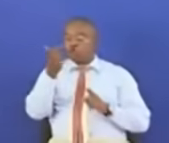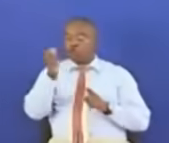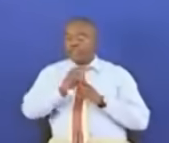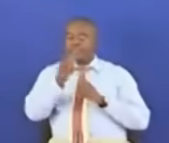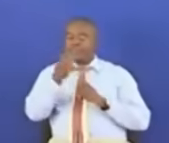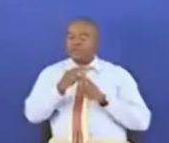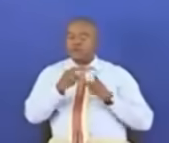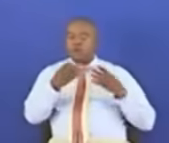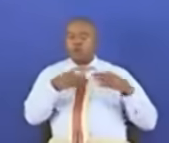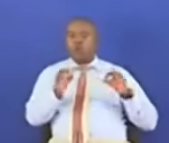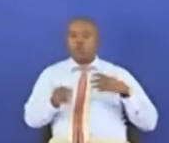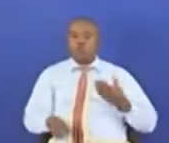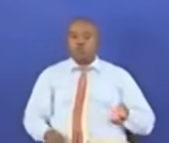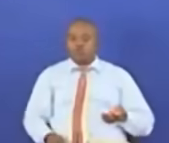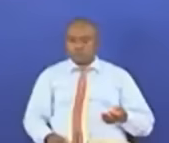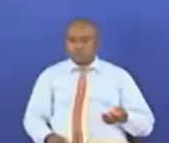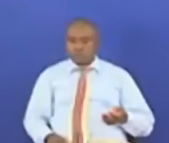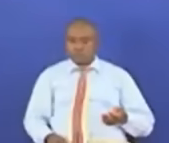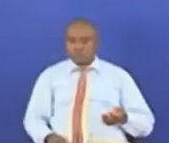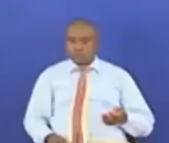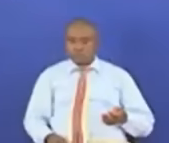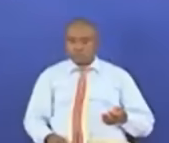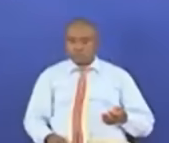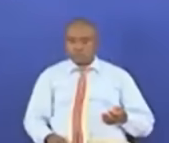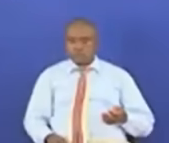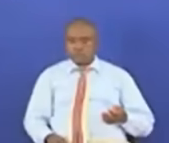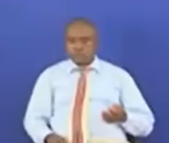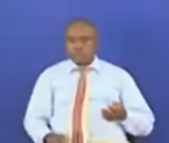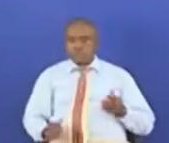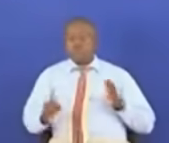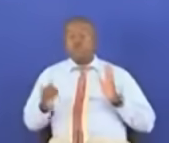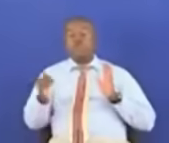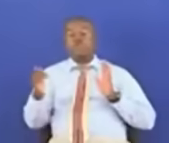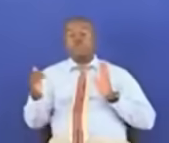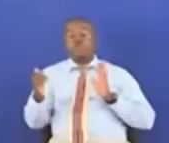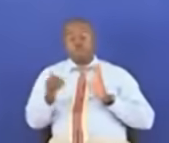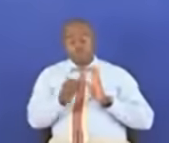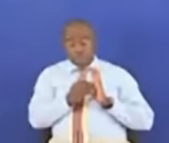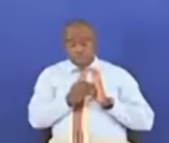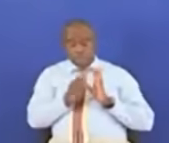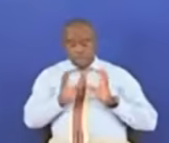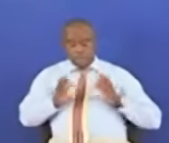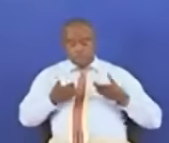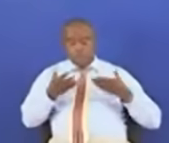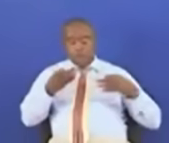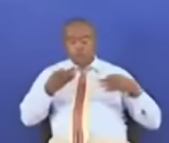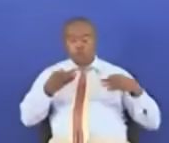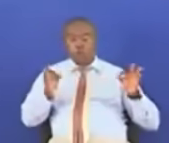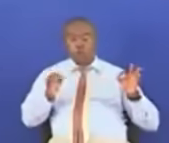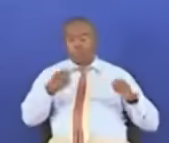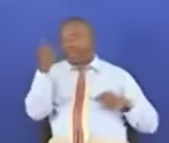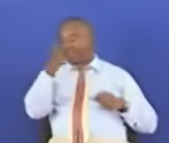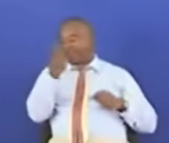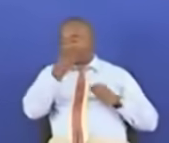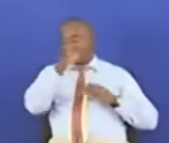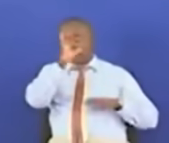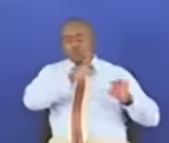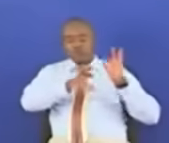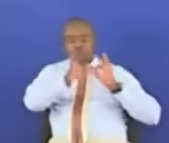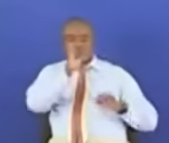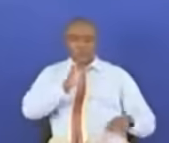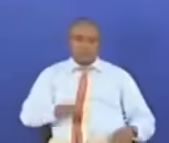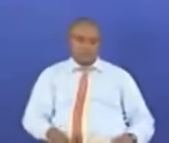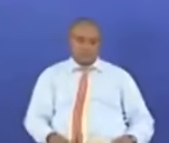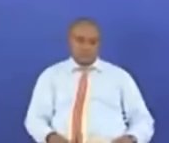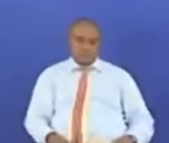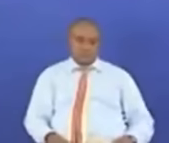hii iitwe kuwa ni sheria ya tume huru ya taifa ya uchaguzi.